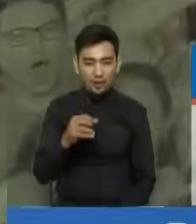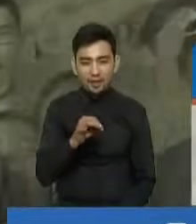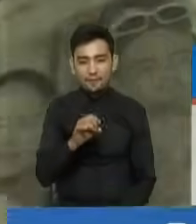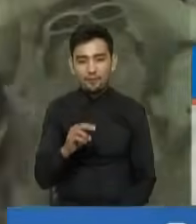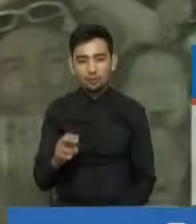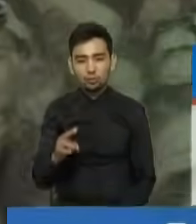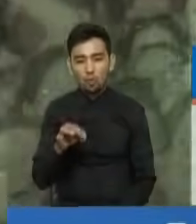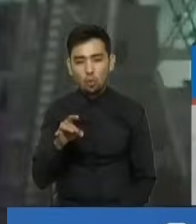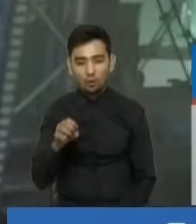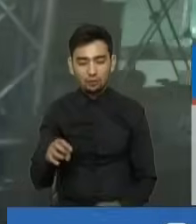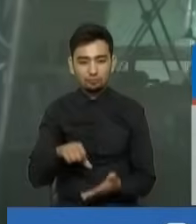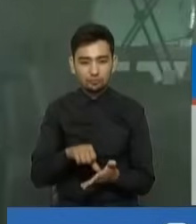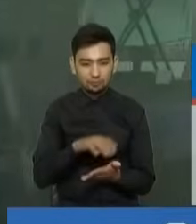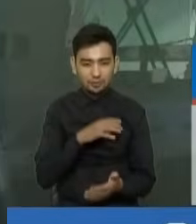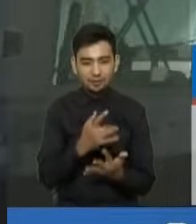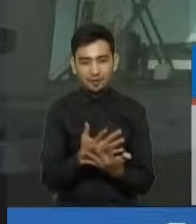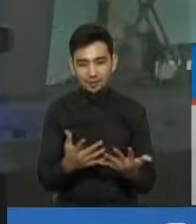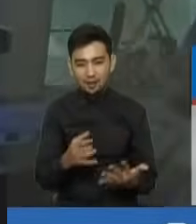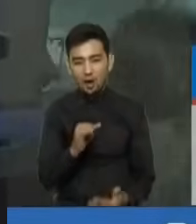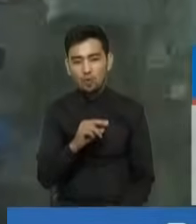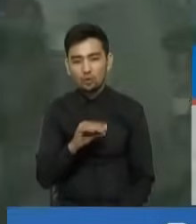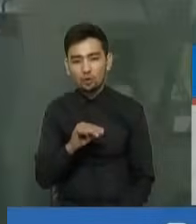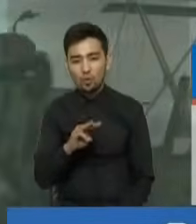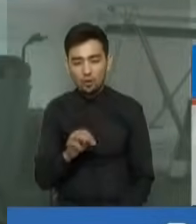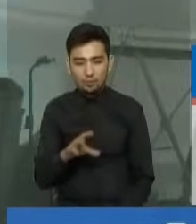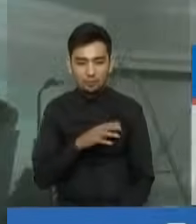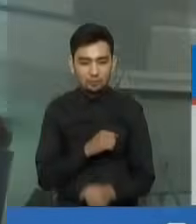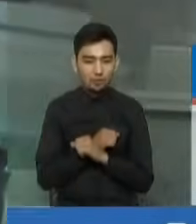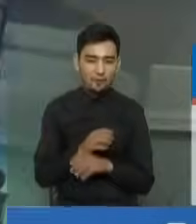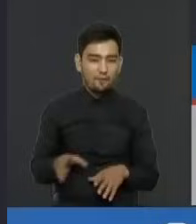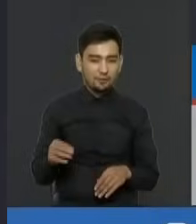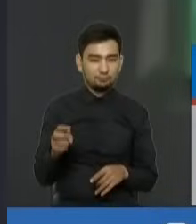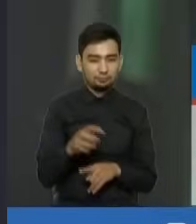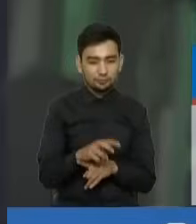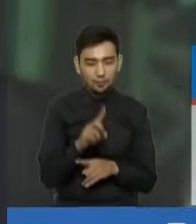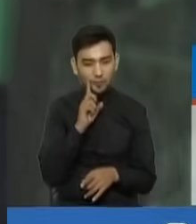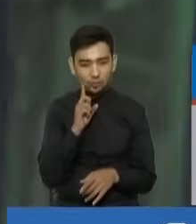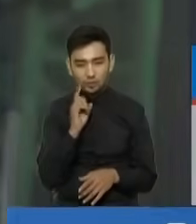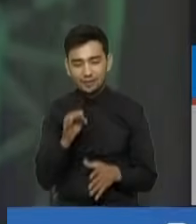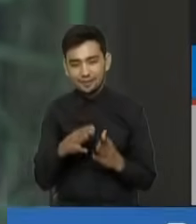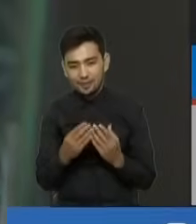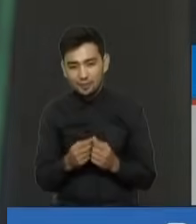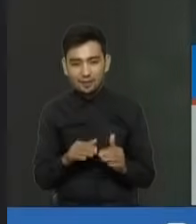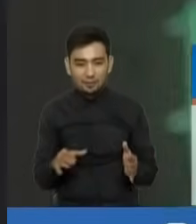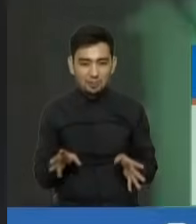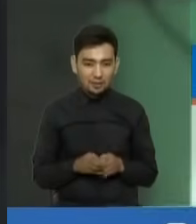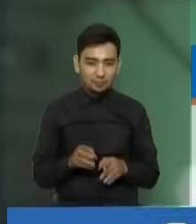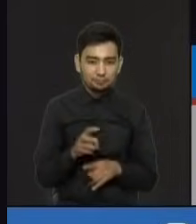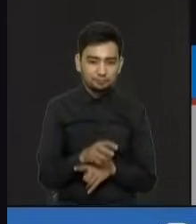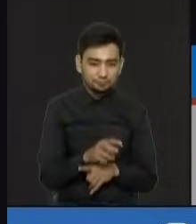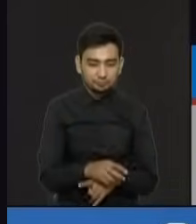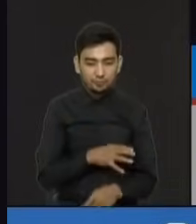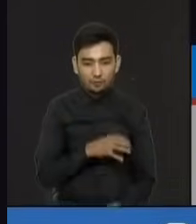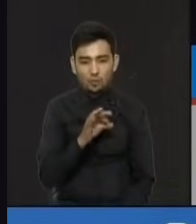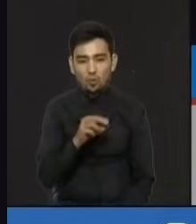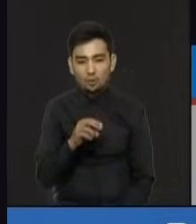Отличительная особенность пикника – это разнообразная аудитория. Приходят отдыхать все – молодежь и семейные пары с детьми. Организаторы главного Open